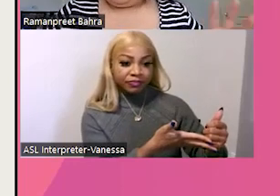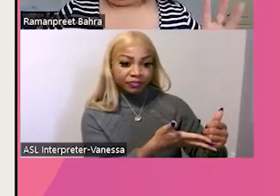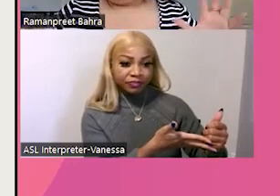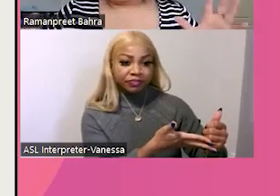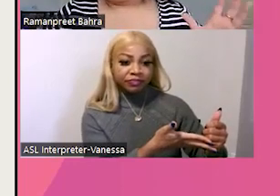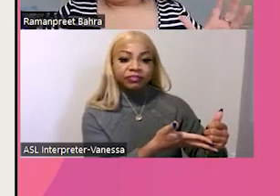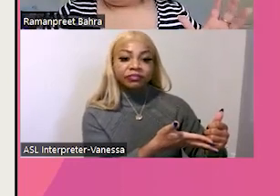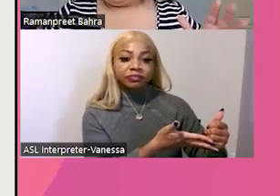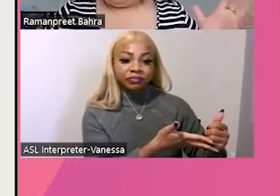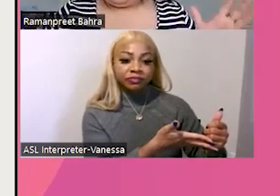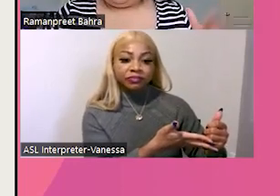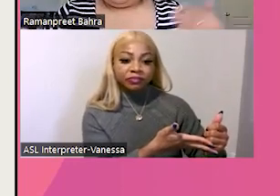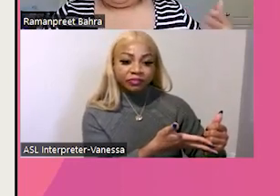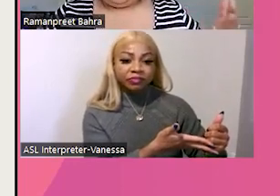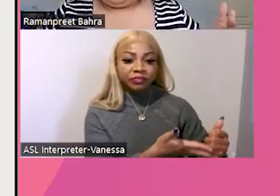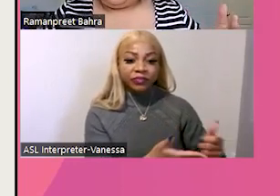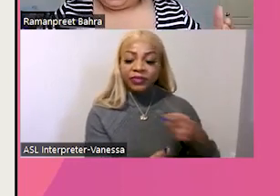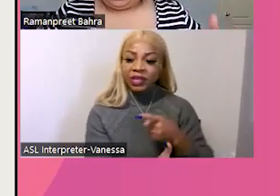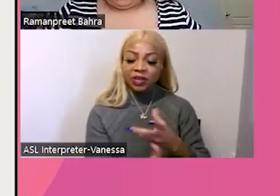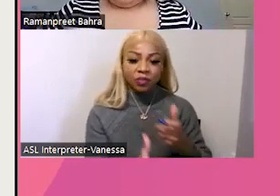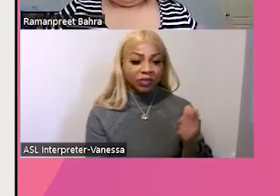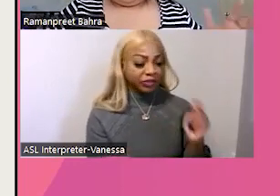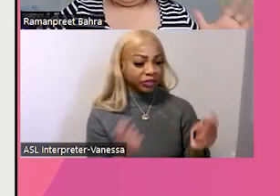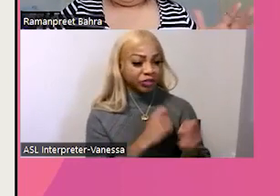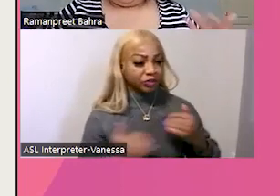comme étant aidant, donc